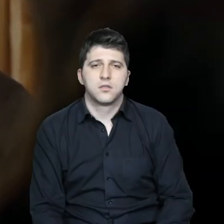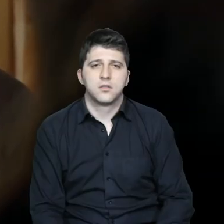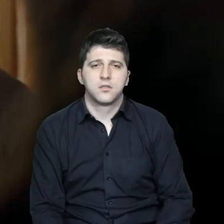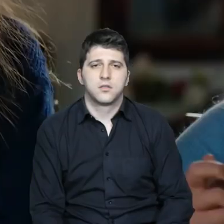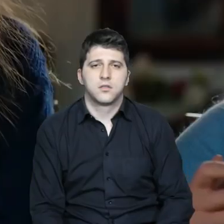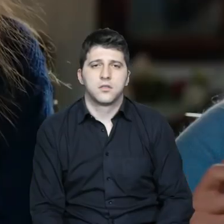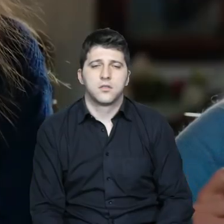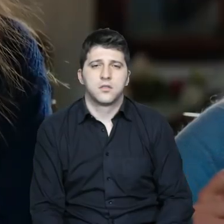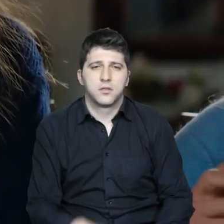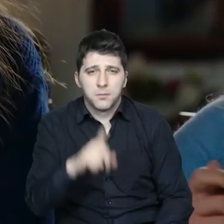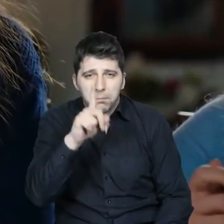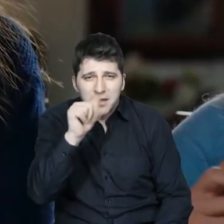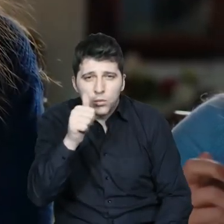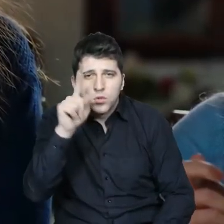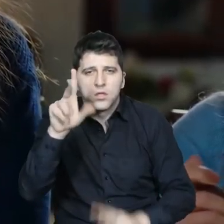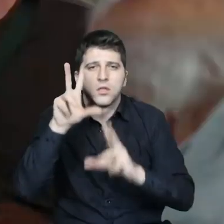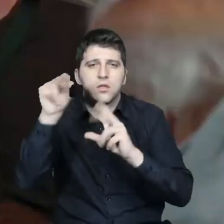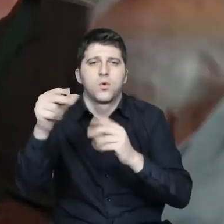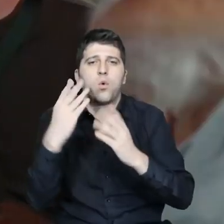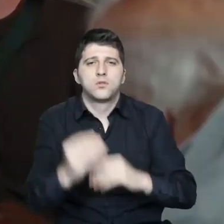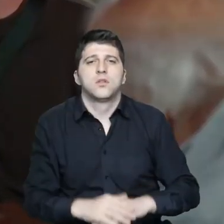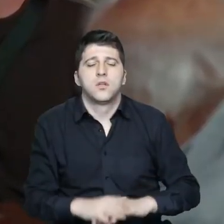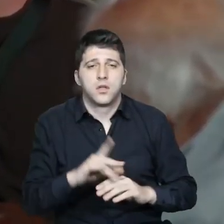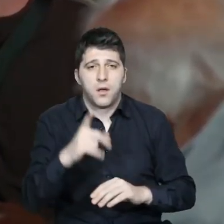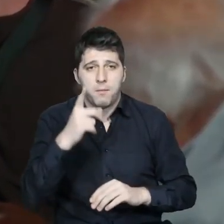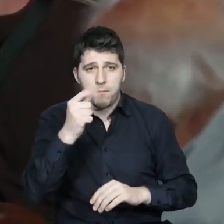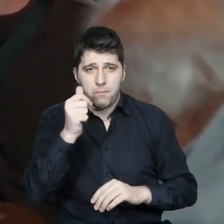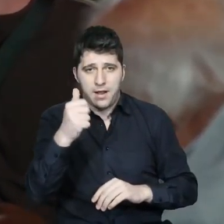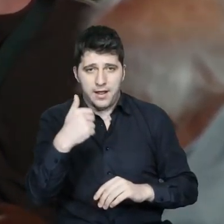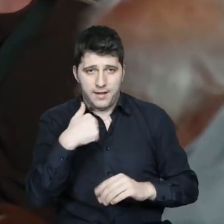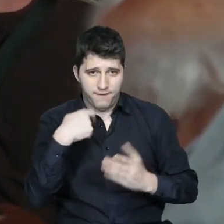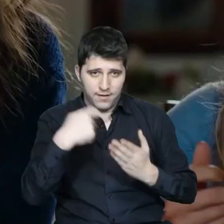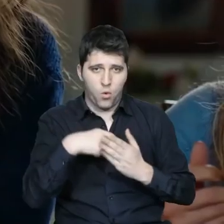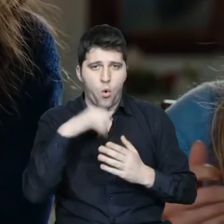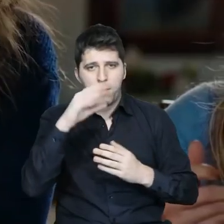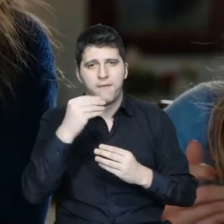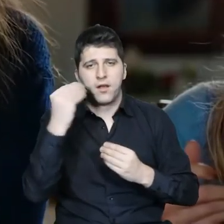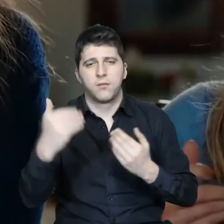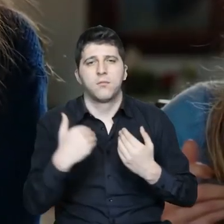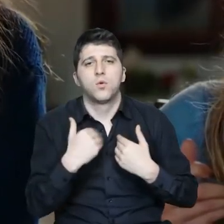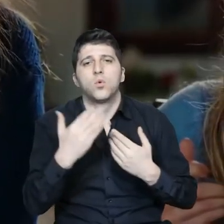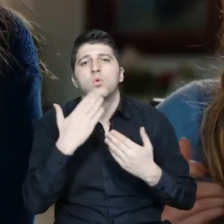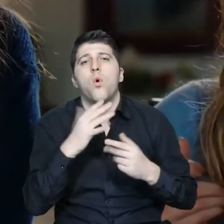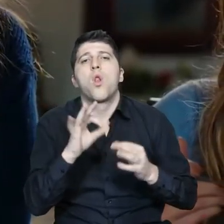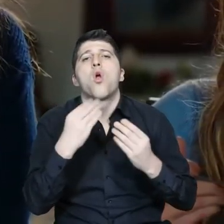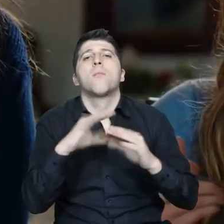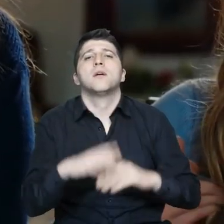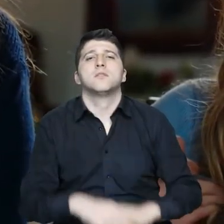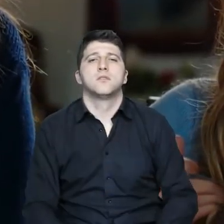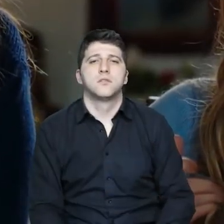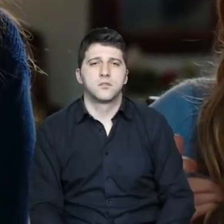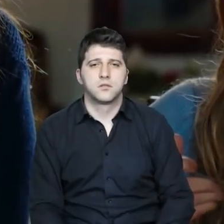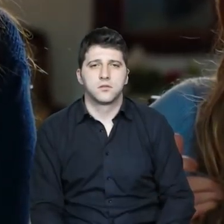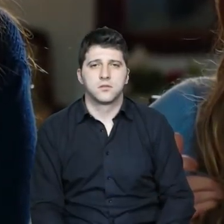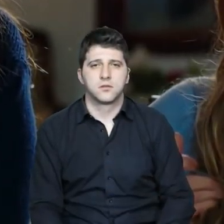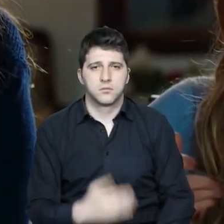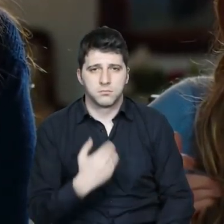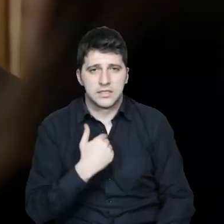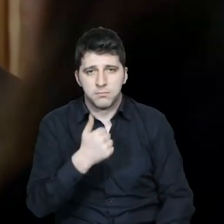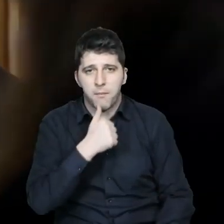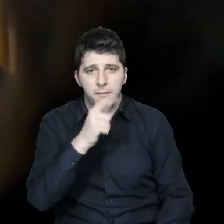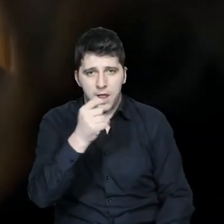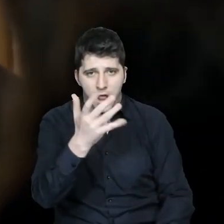Bir günlük de orada kalacakmışız. Sen parayı bana ver, ben öğretmene veririm. Yok, öyle olmaz. Biz